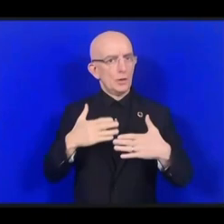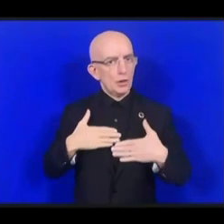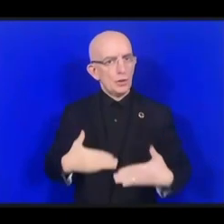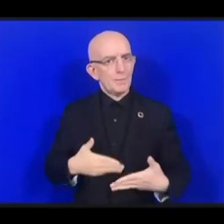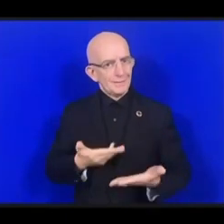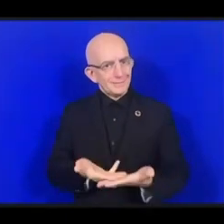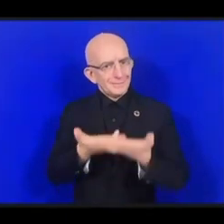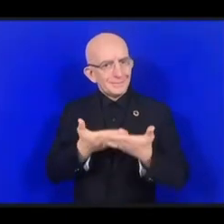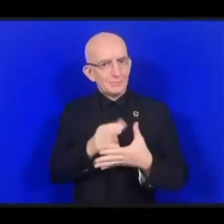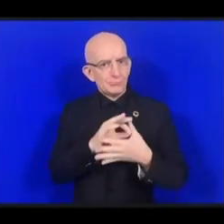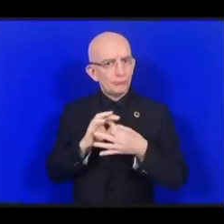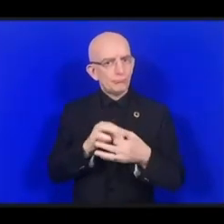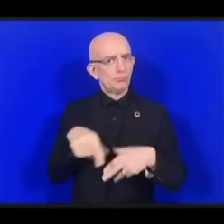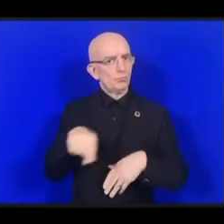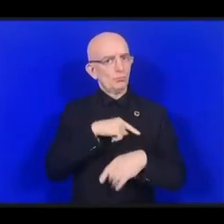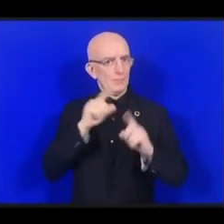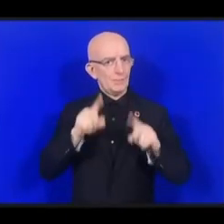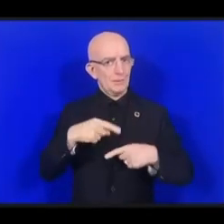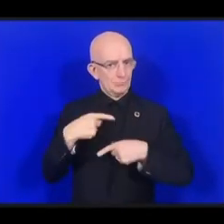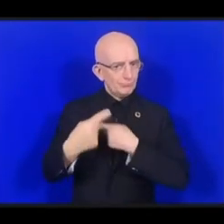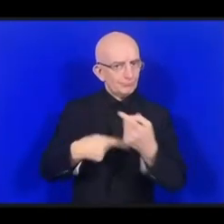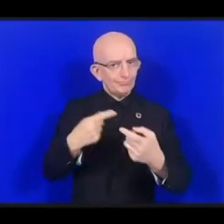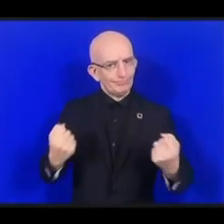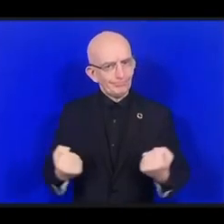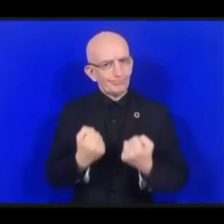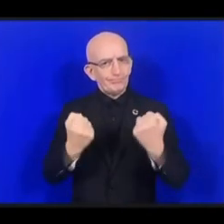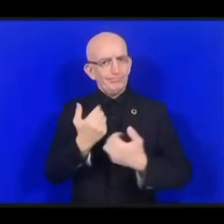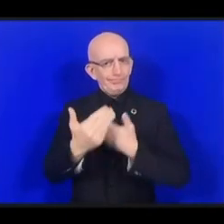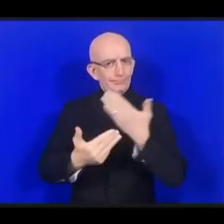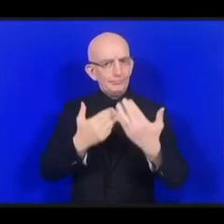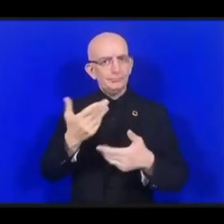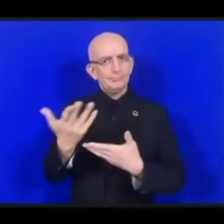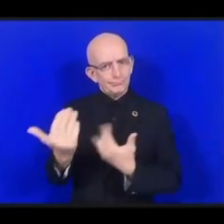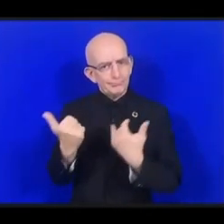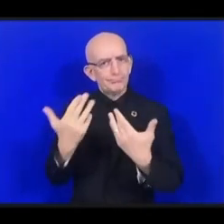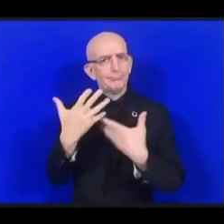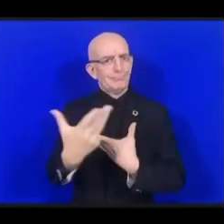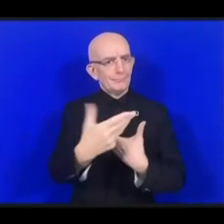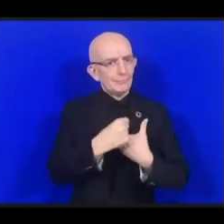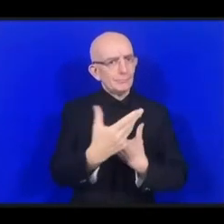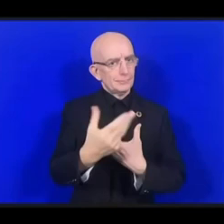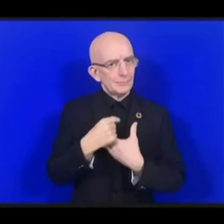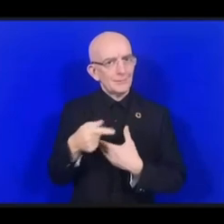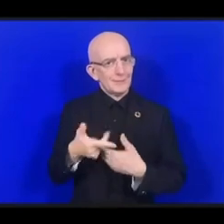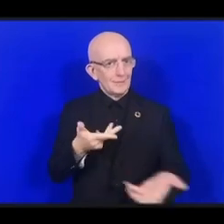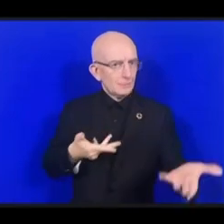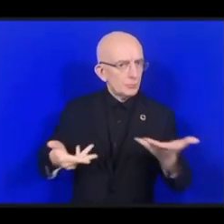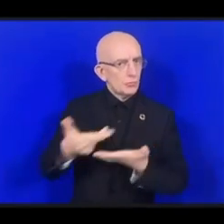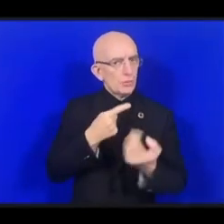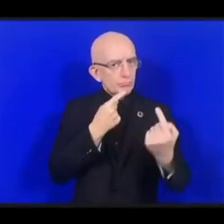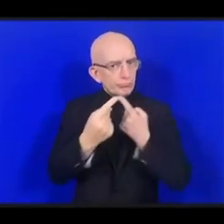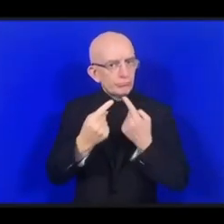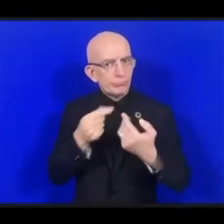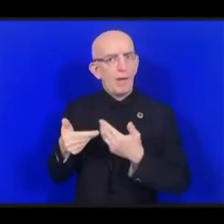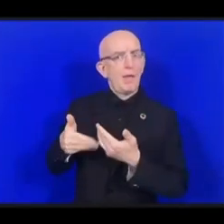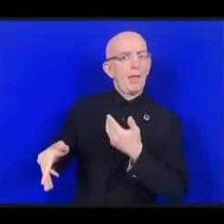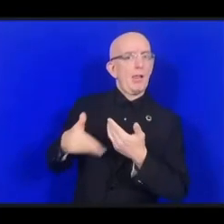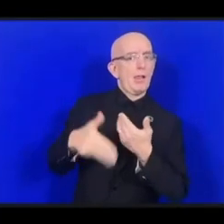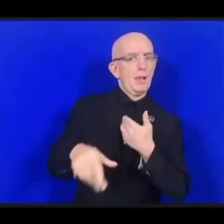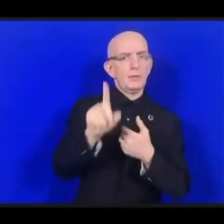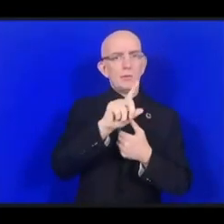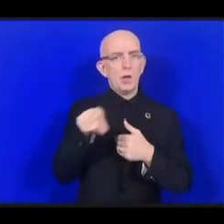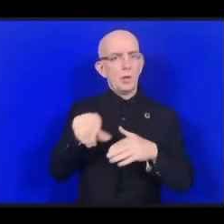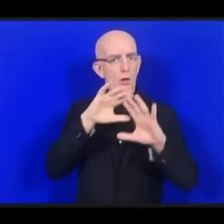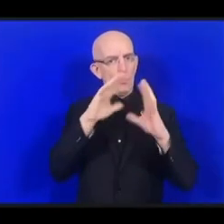このようなフォーラムで様々な人口的な地理的な多様性を含みます参加者の方々を放せ